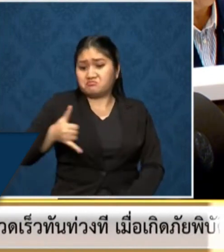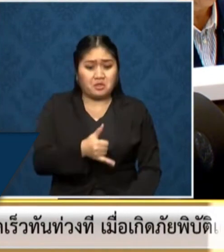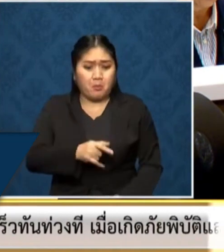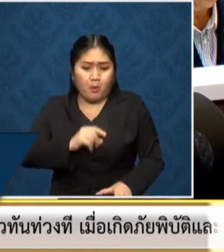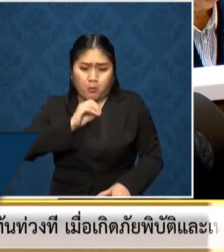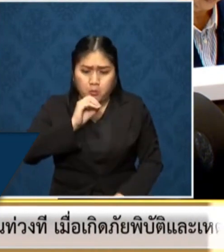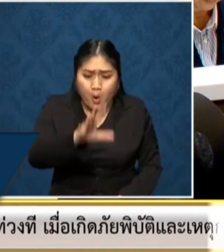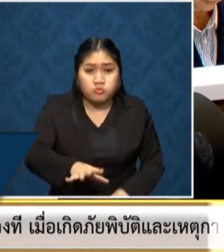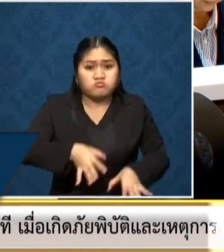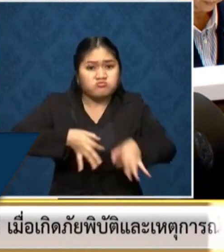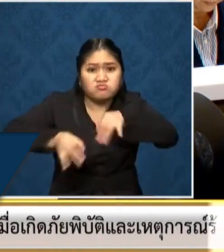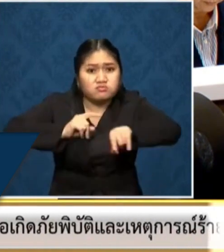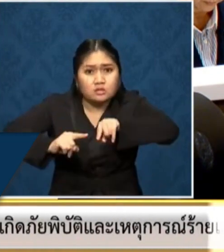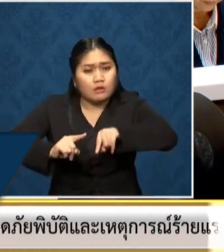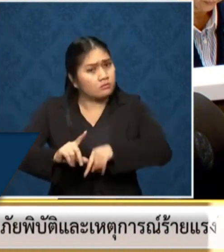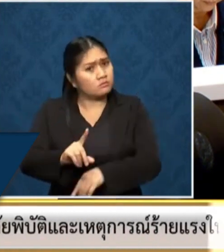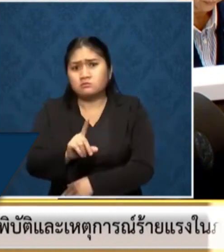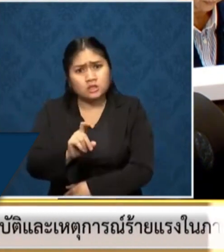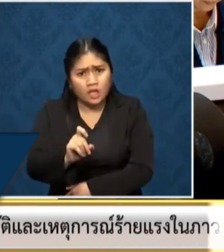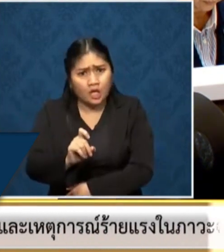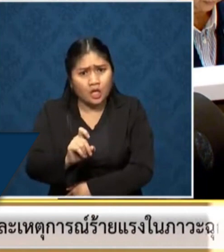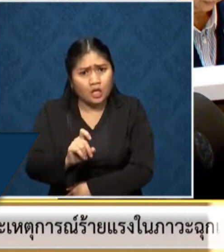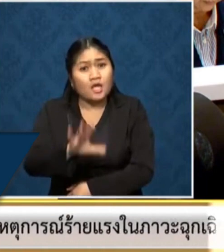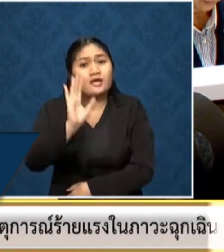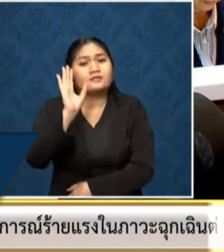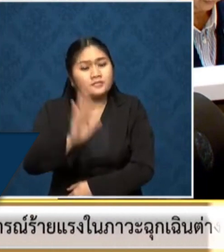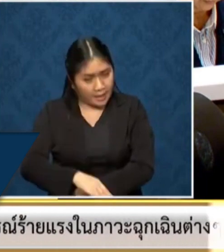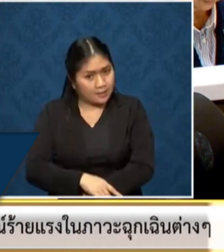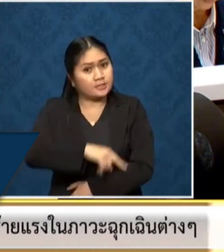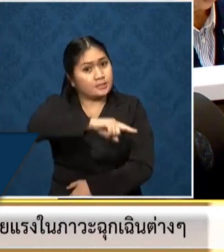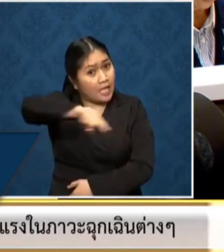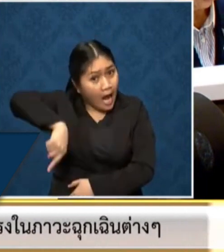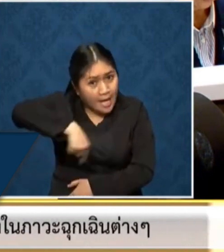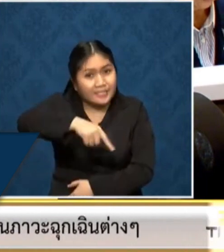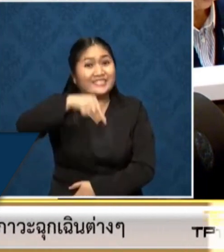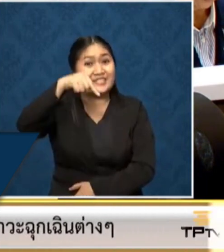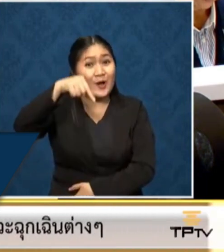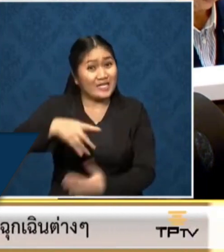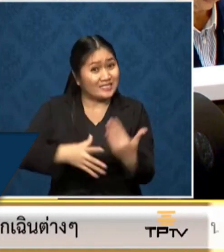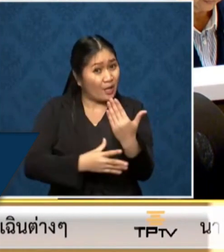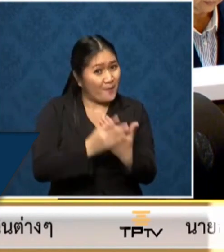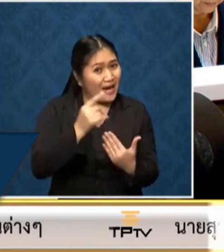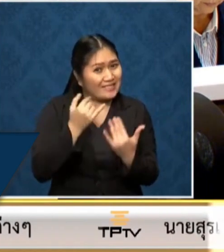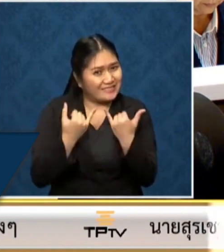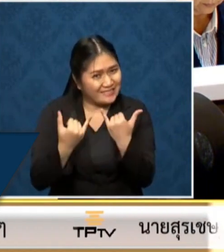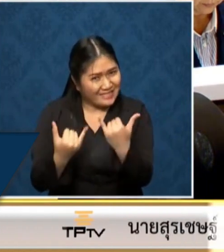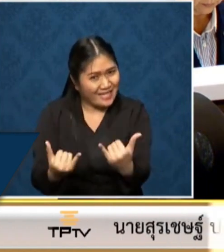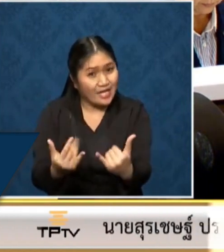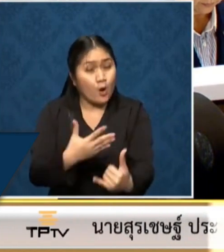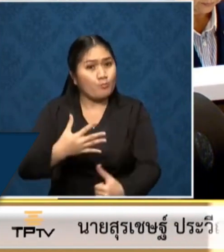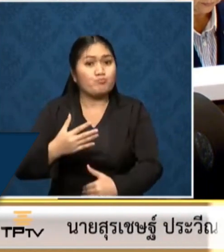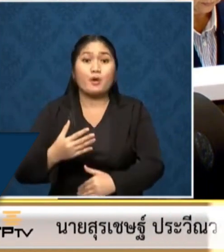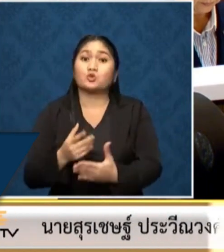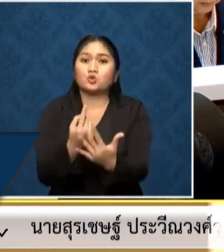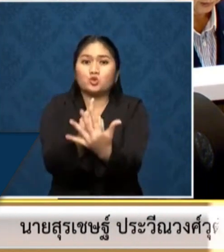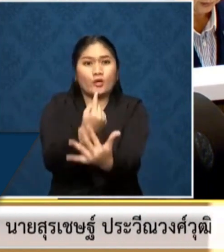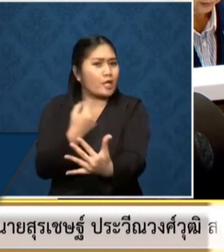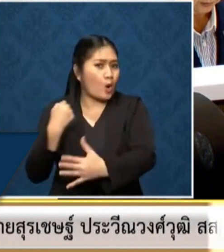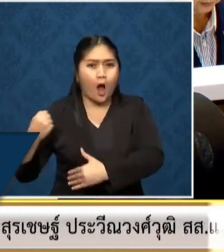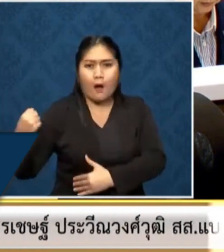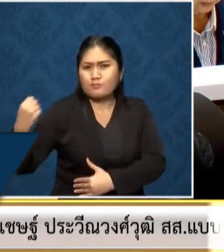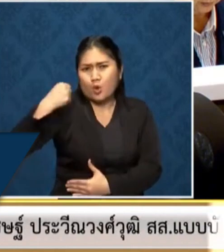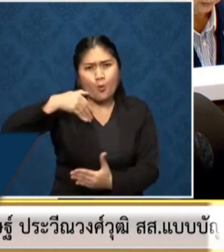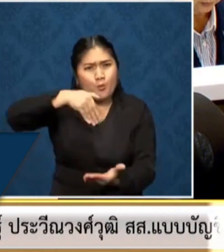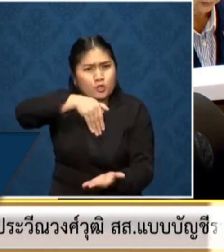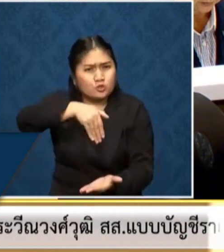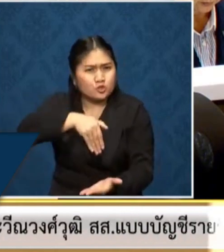นี้ดวยข้อจำกดในแรงๆ ได้ฉะนั้น สภายแห่งนี้ที่เป็นตัวแทงของอำนาจต้องเป็นศูนยกลางในก